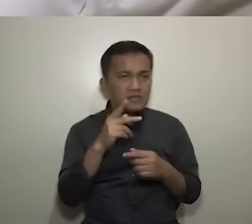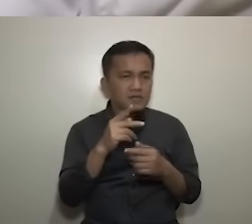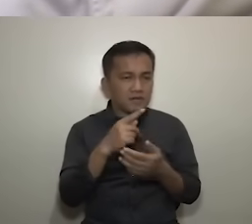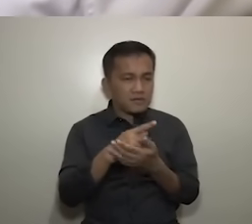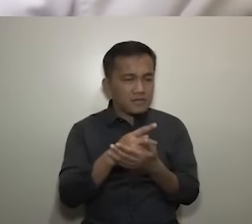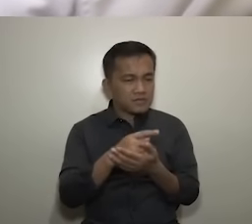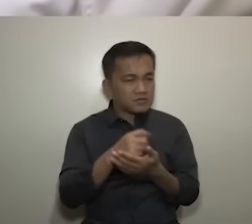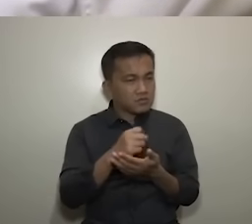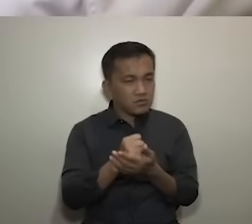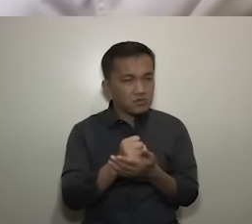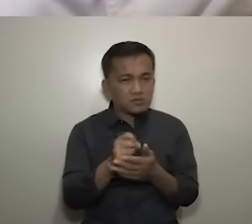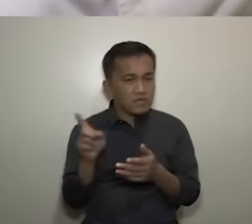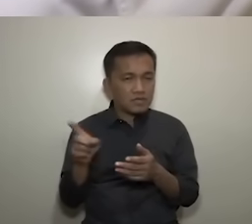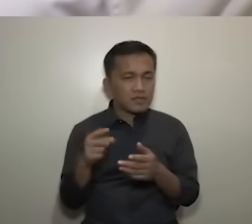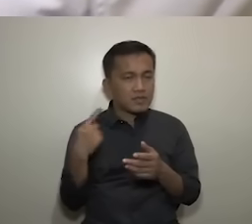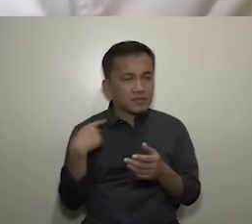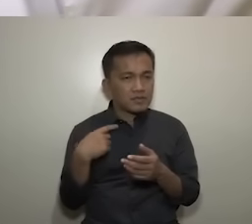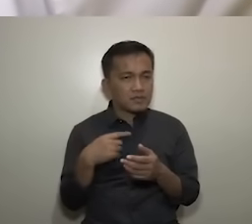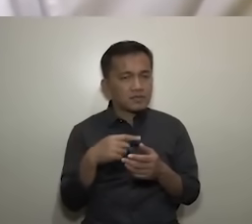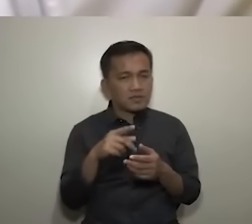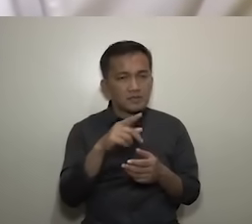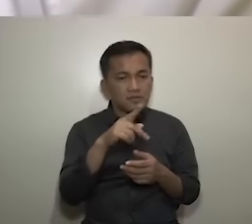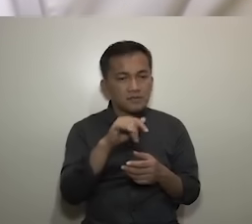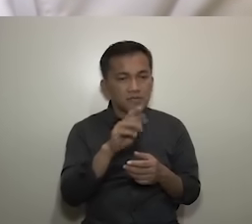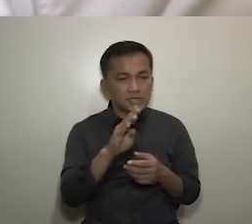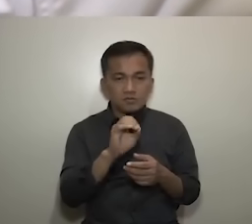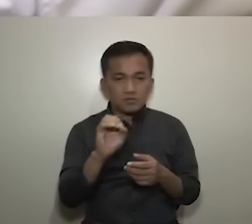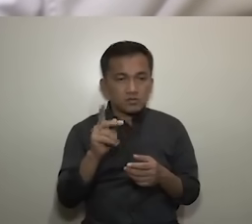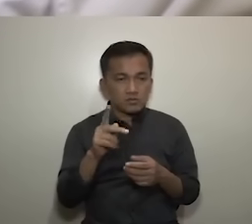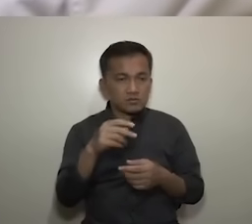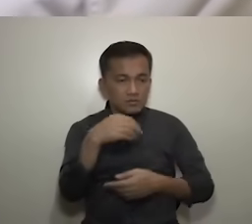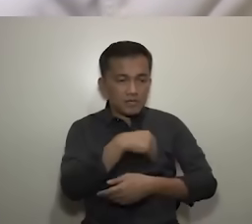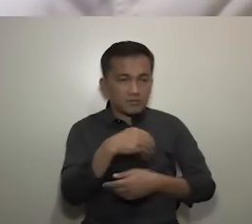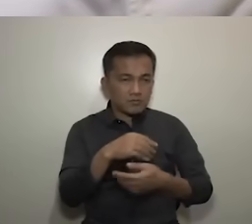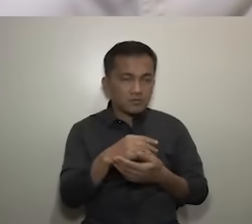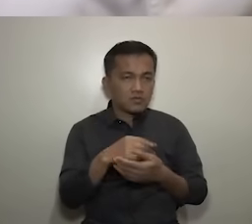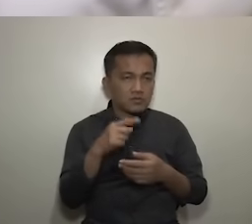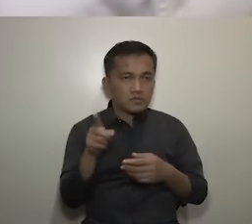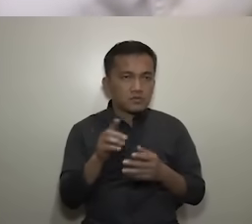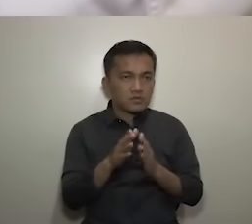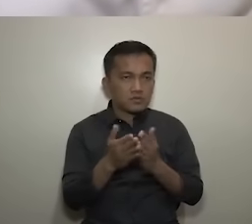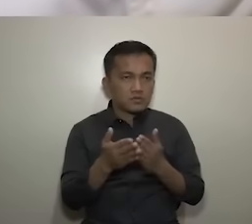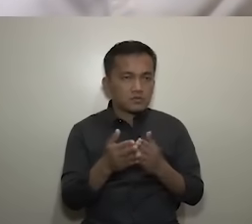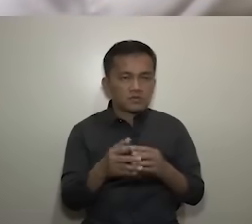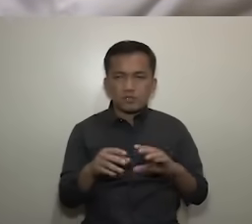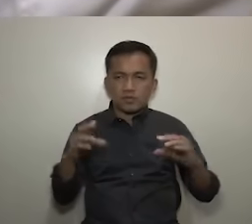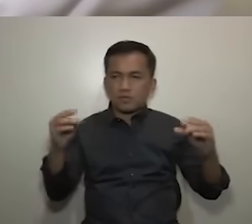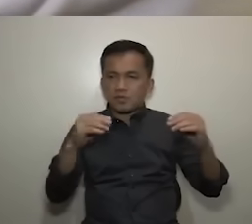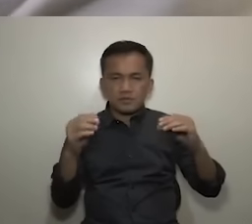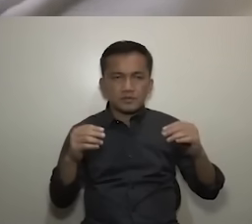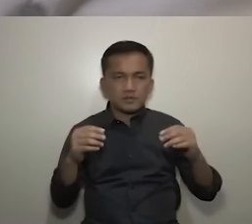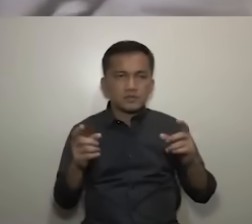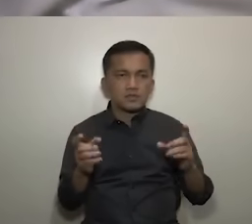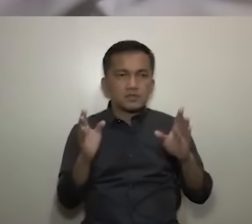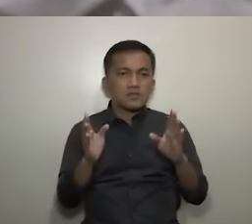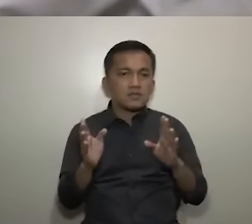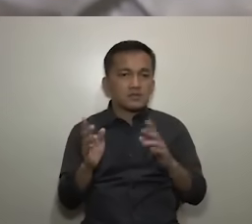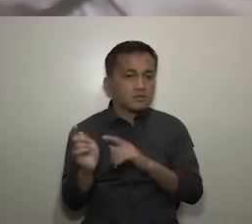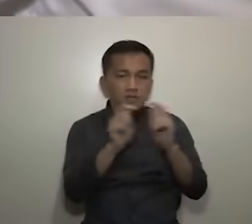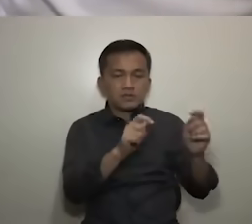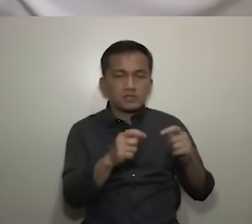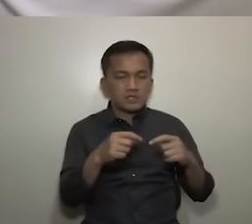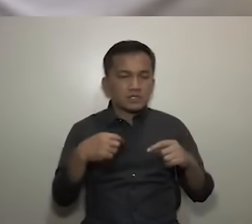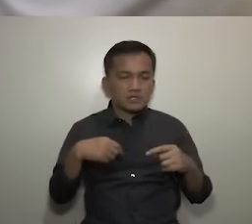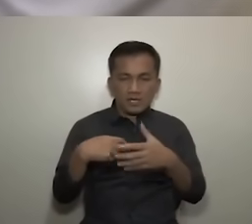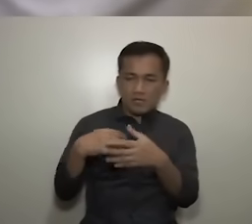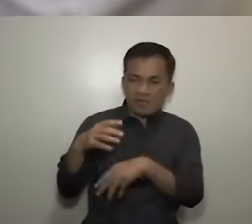nagpapakialaman ng passbook. Kita mo na sa'yo, paano nga hawak ko? Kasi nung naglipat na isama to. Sir, hindi totoo. Kasi nung naglipat, yung lumayas ako sa